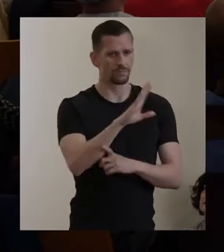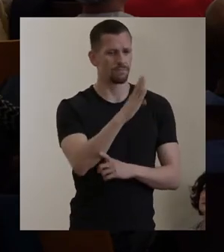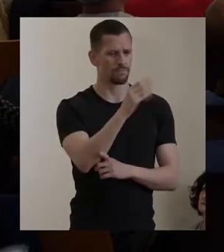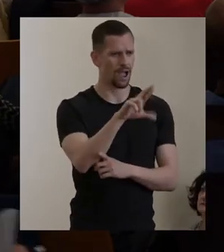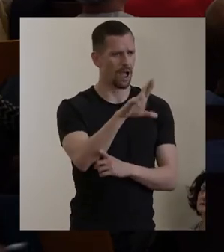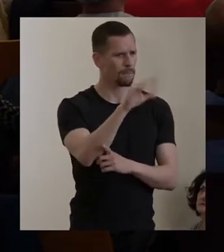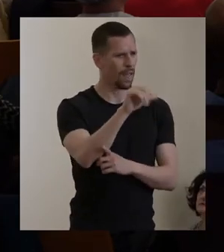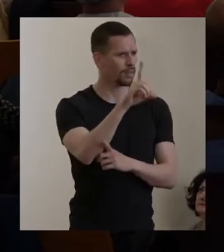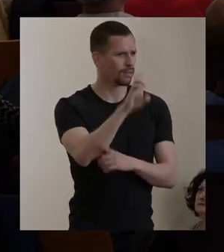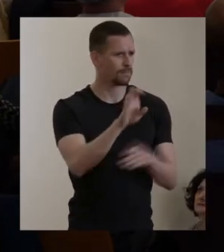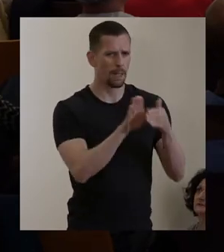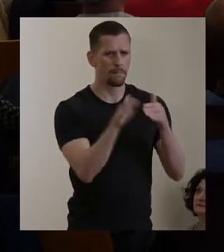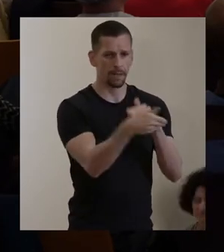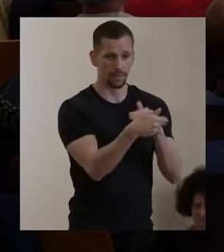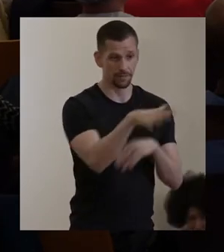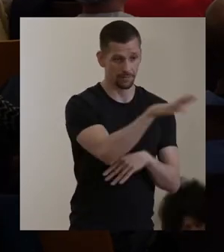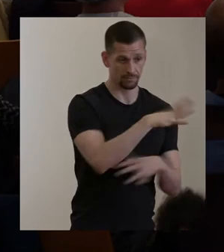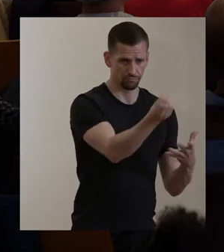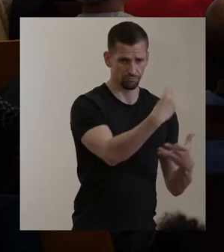Sur le pont, un homme,